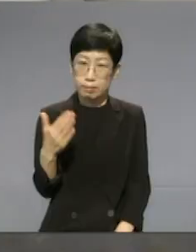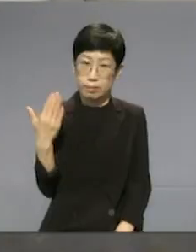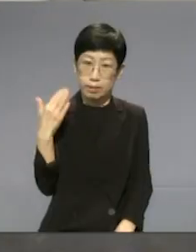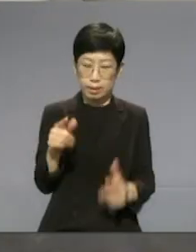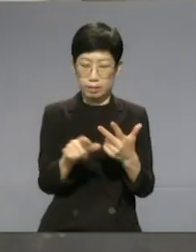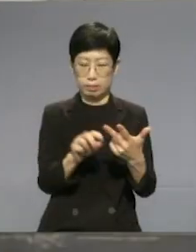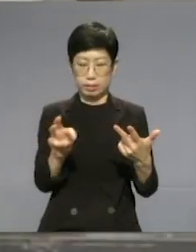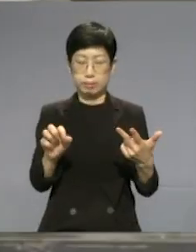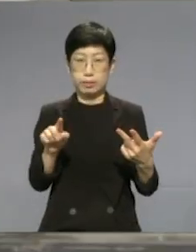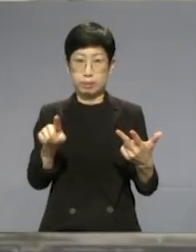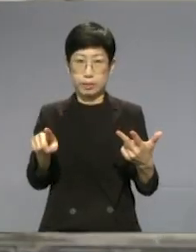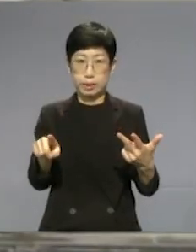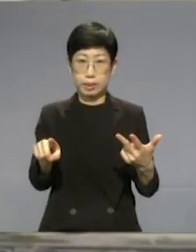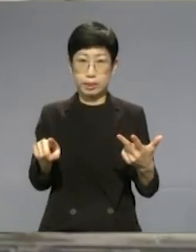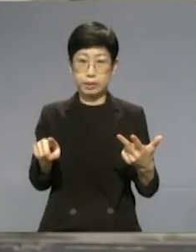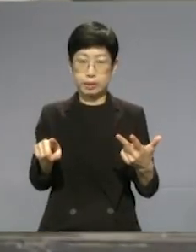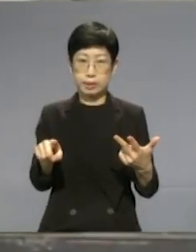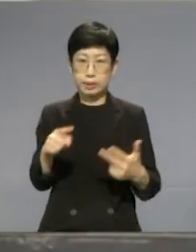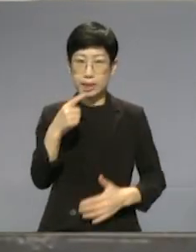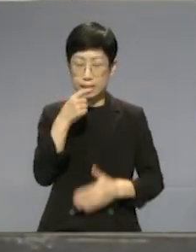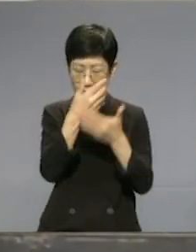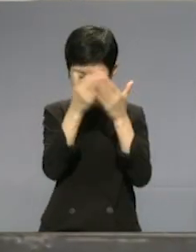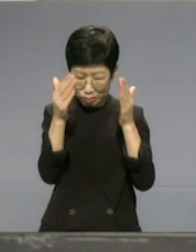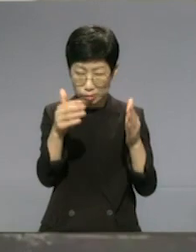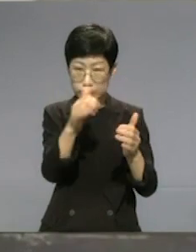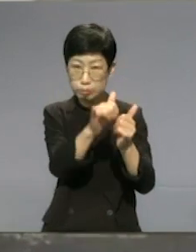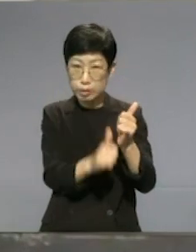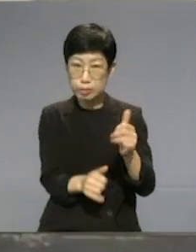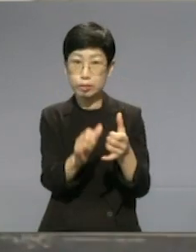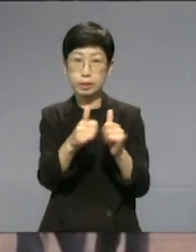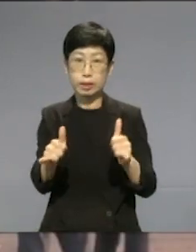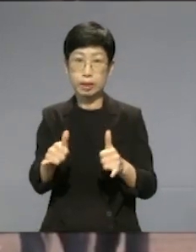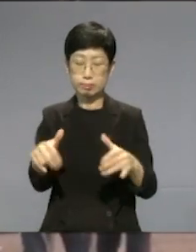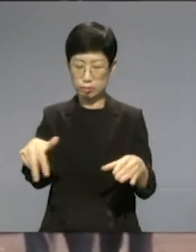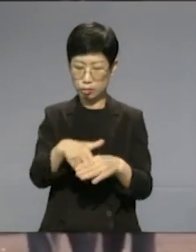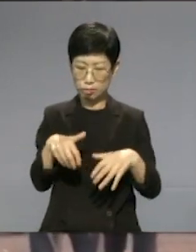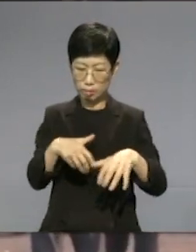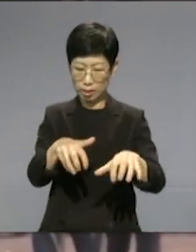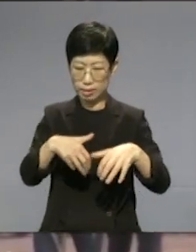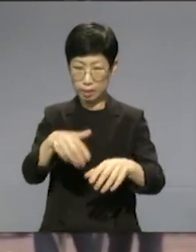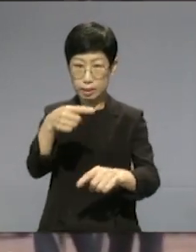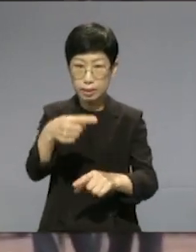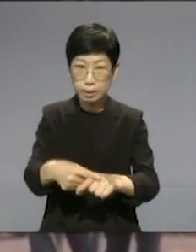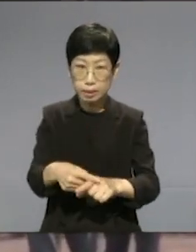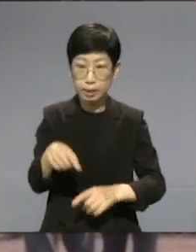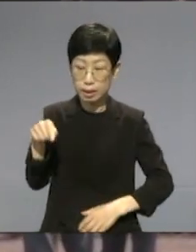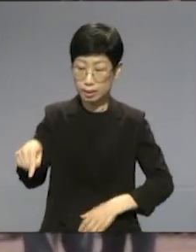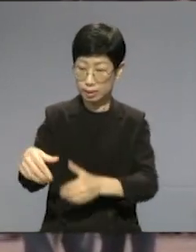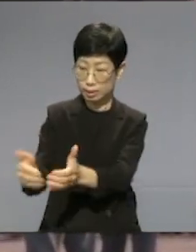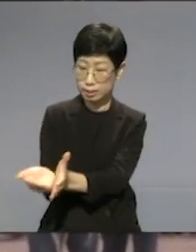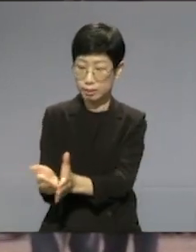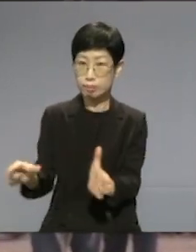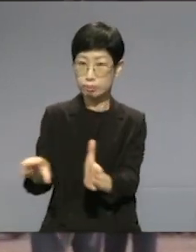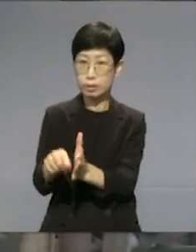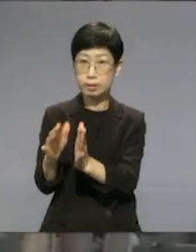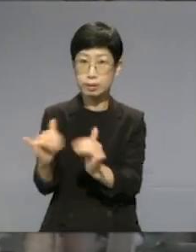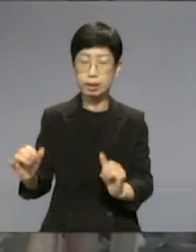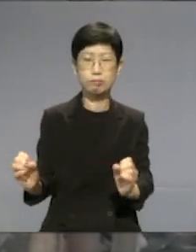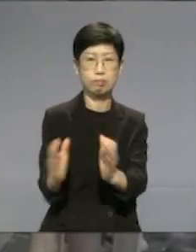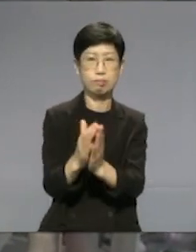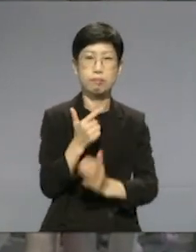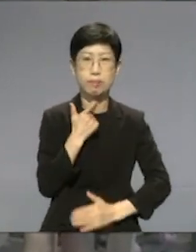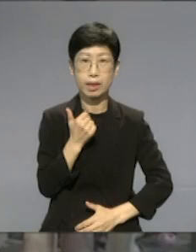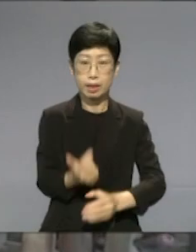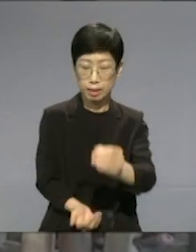지난달 31일 힌두 민족주의자들이 종교 행진을 하는 과정에서 이슬람 교도와 충돌했습니다. 사건